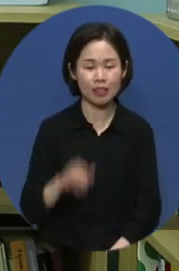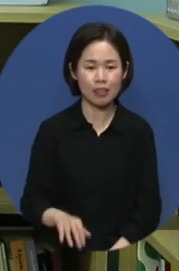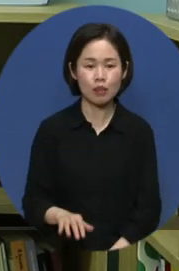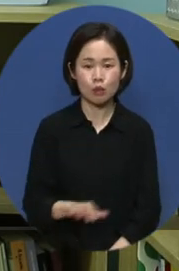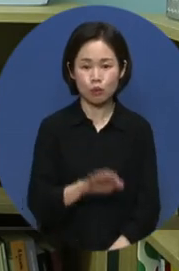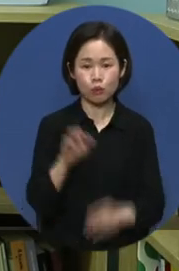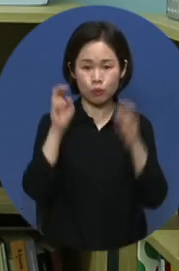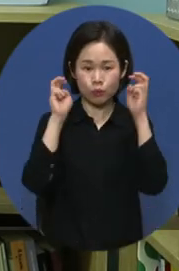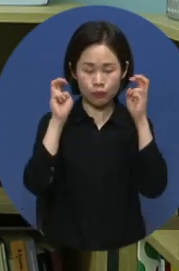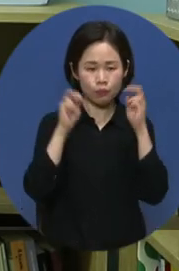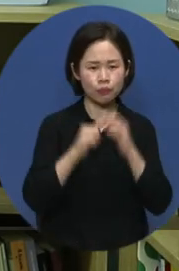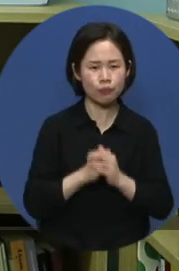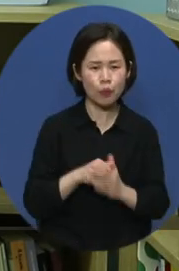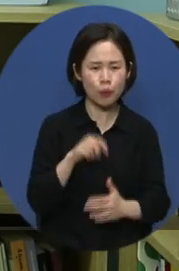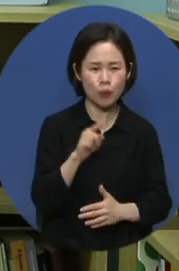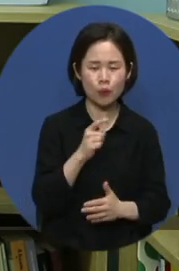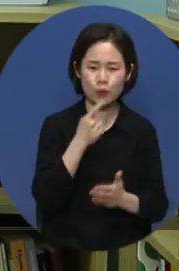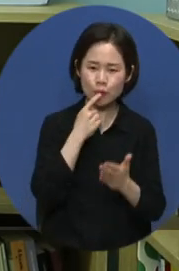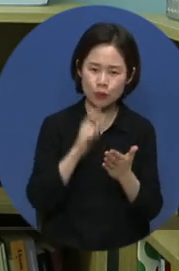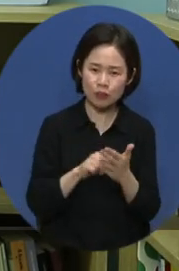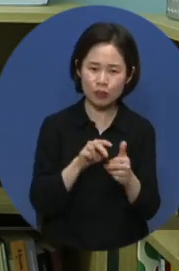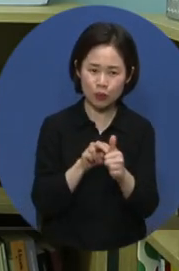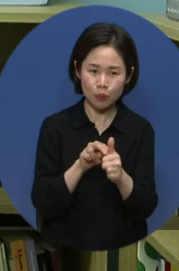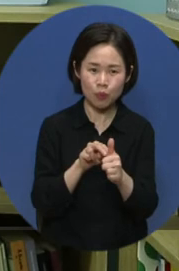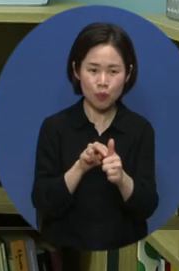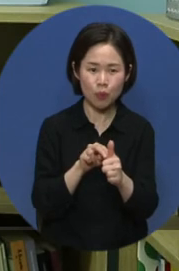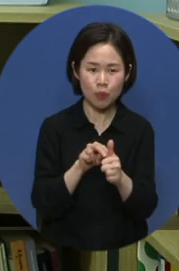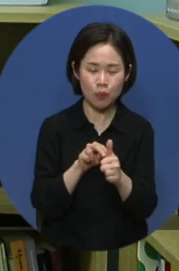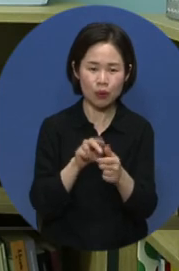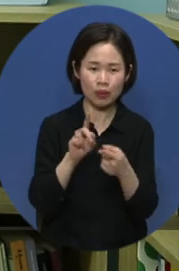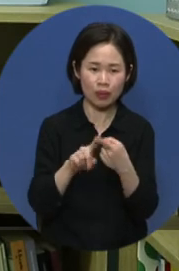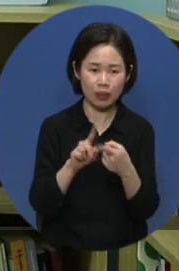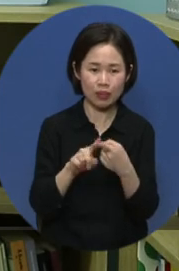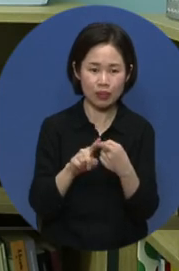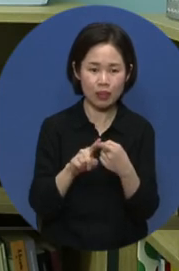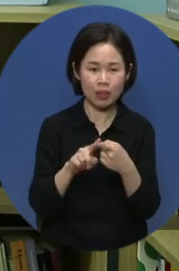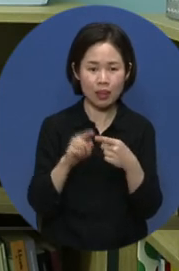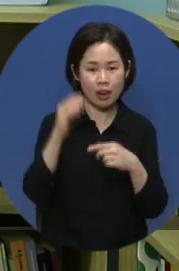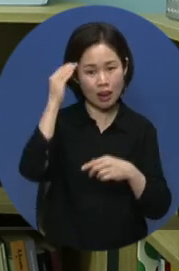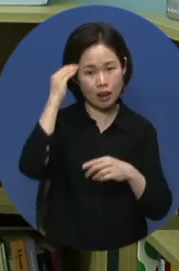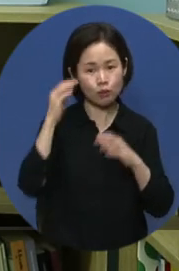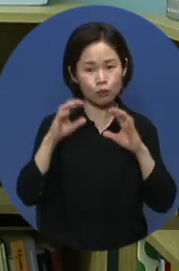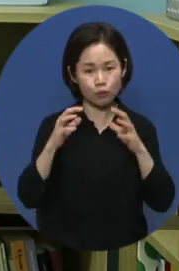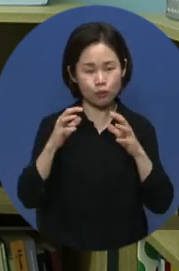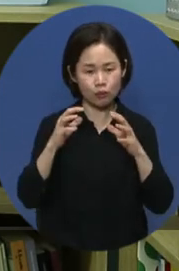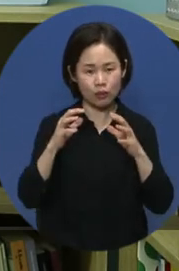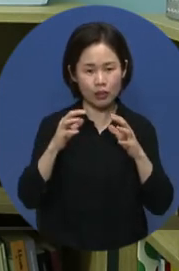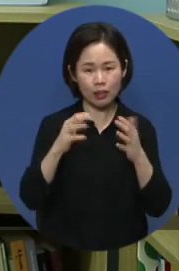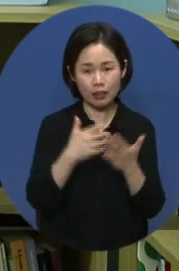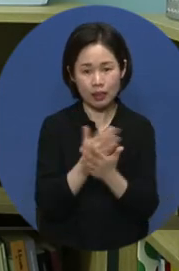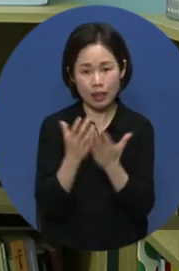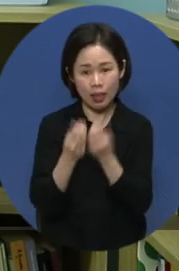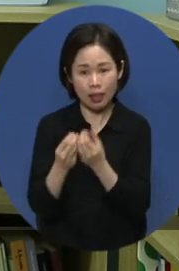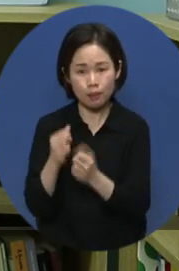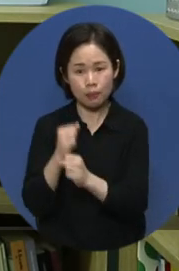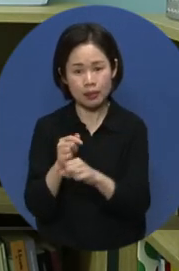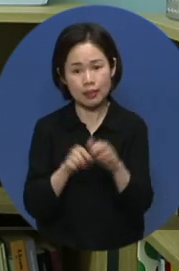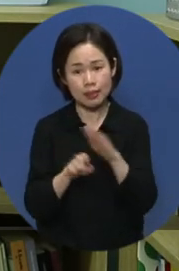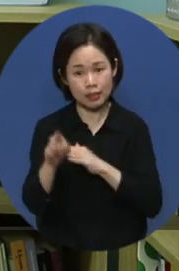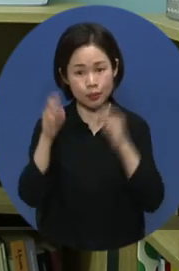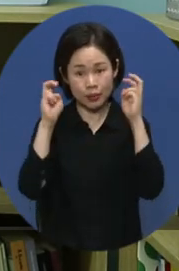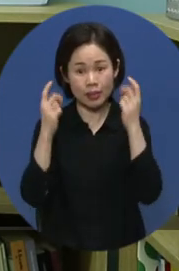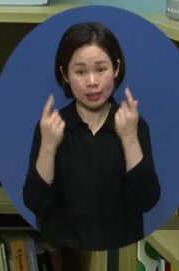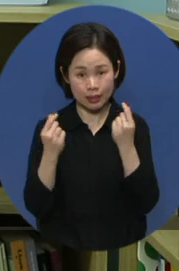정보를 현재 국내에서 다양한 사례를 만드는 리드하는 역할을 하고도 있다고 생각이 들어요. 그렇다고 하면 저희가